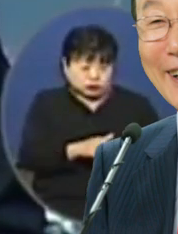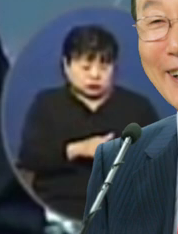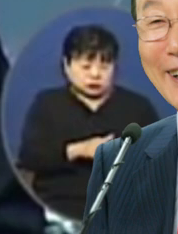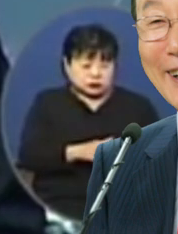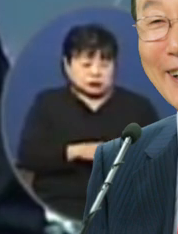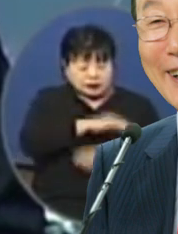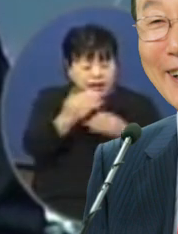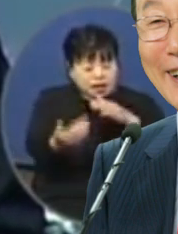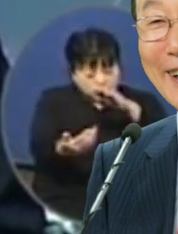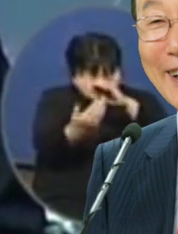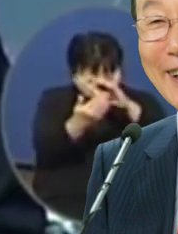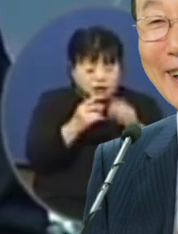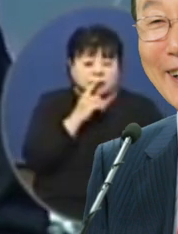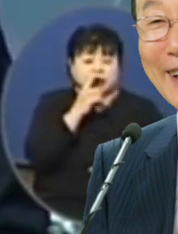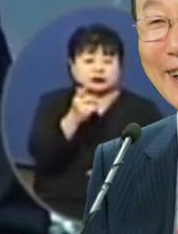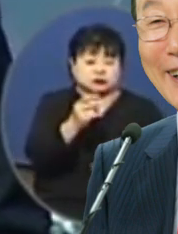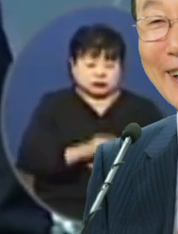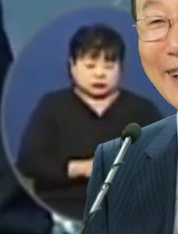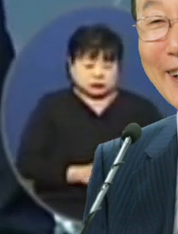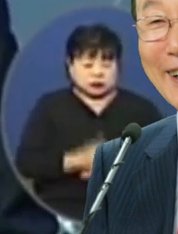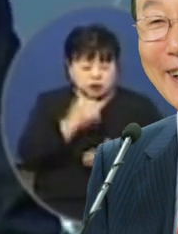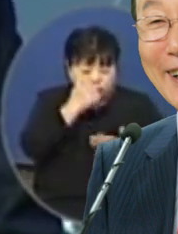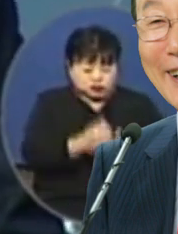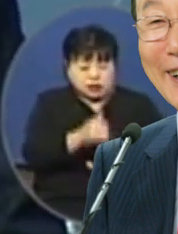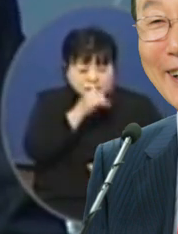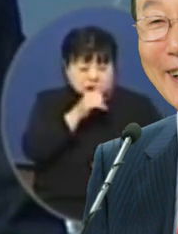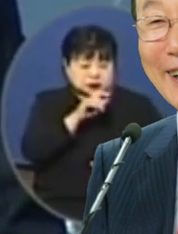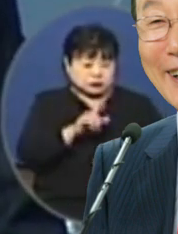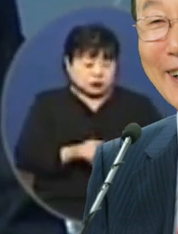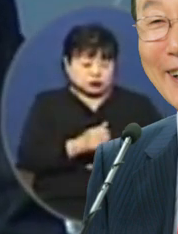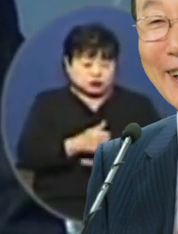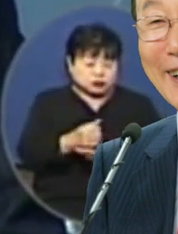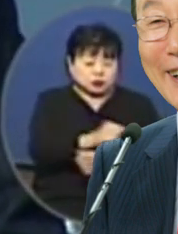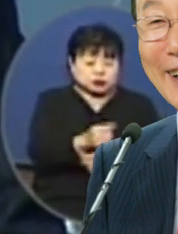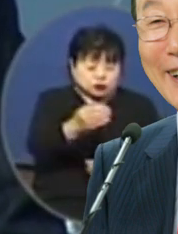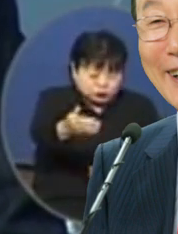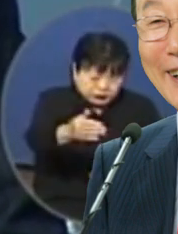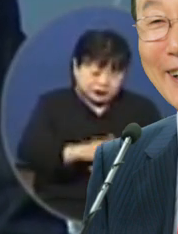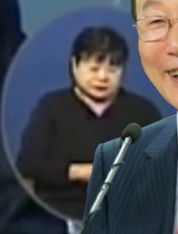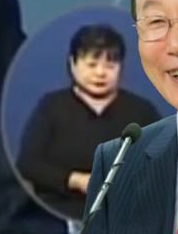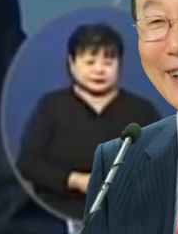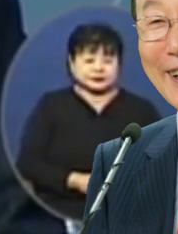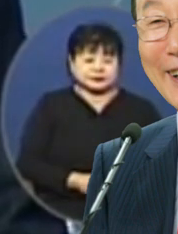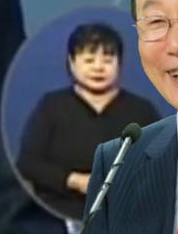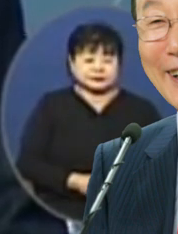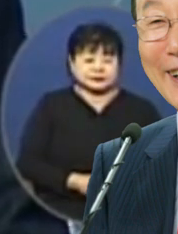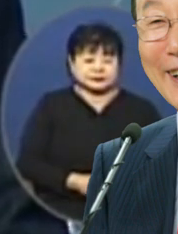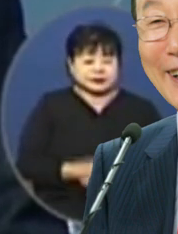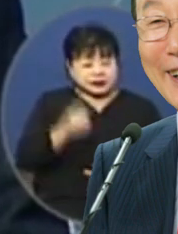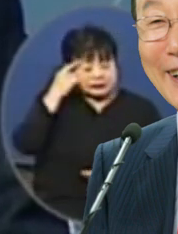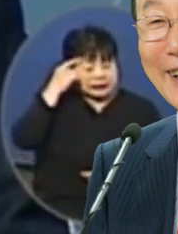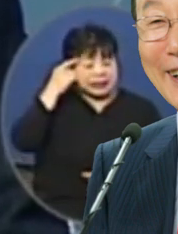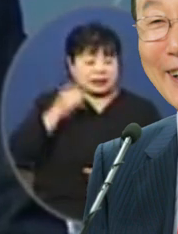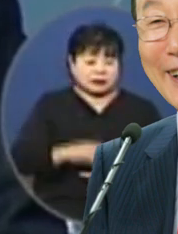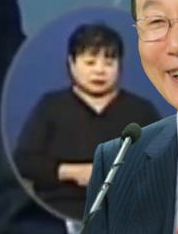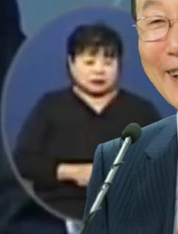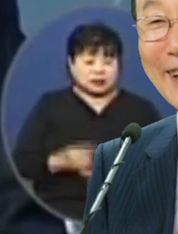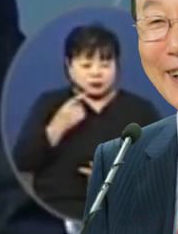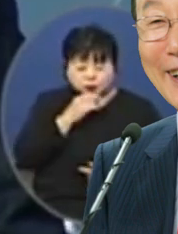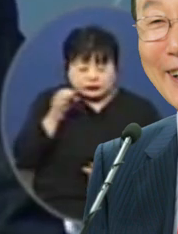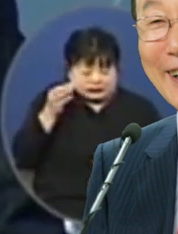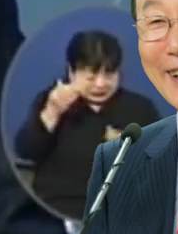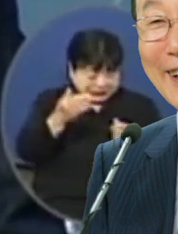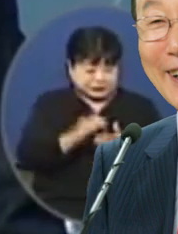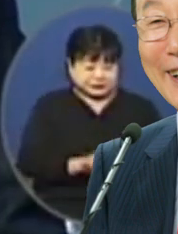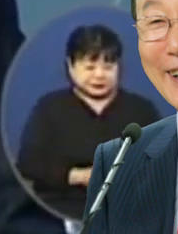다 이루었다고 말씀하시고 죄가 있으면 주님은 용서를 해주는 것입니다. 그걸 상상하고 입으로